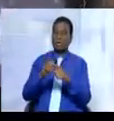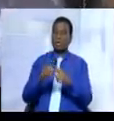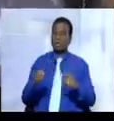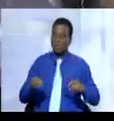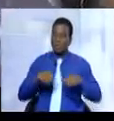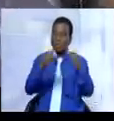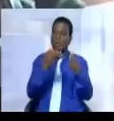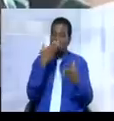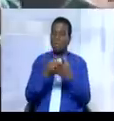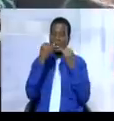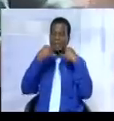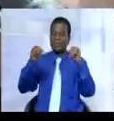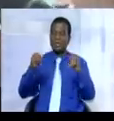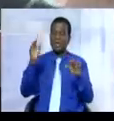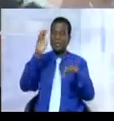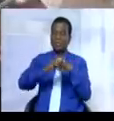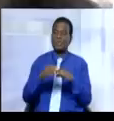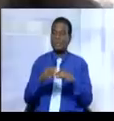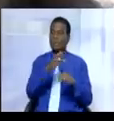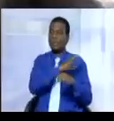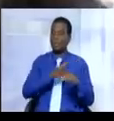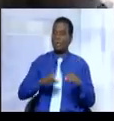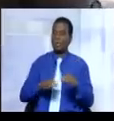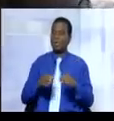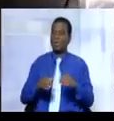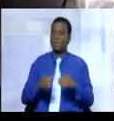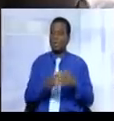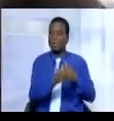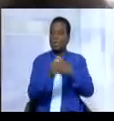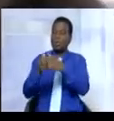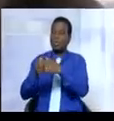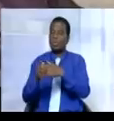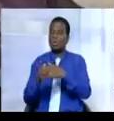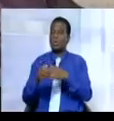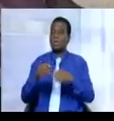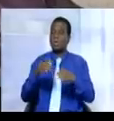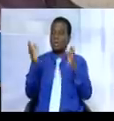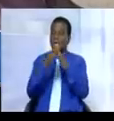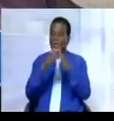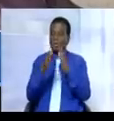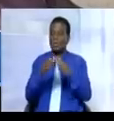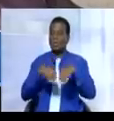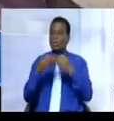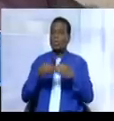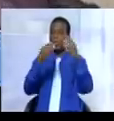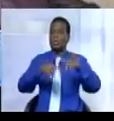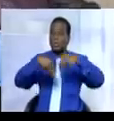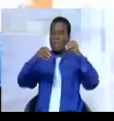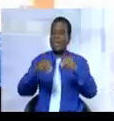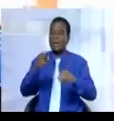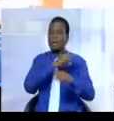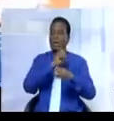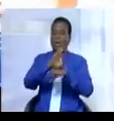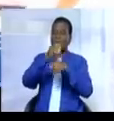sur la nouvelle loi, sur les collectivités, la conduite des réunions et la procédure de passation des marchés, les conseillers régionaux